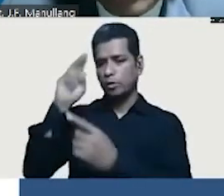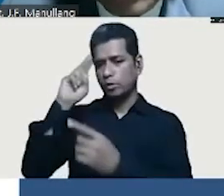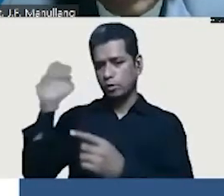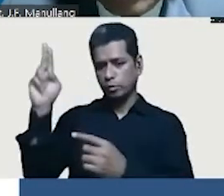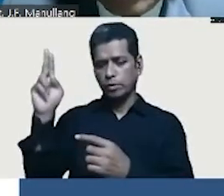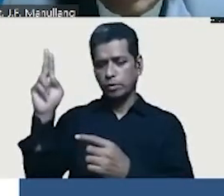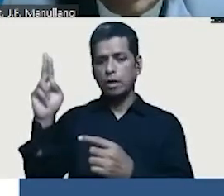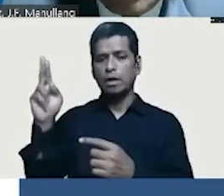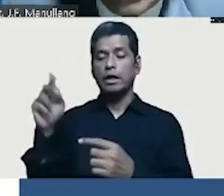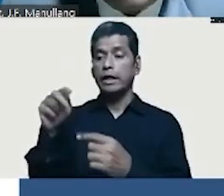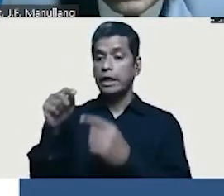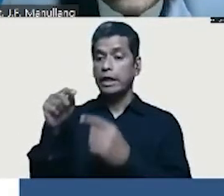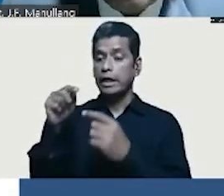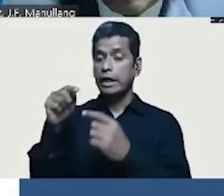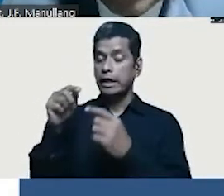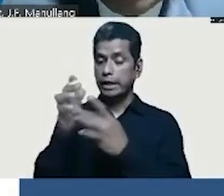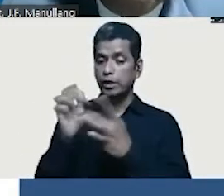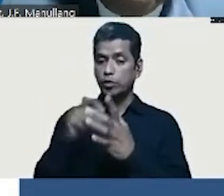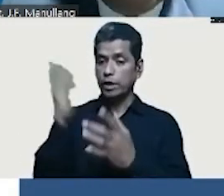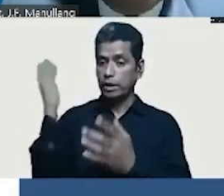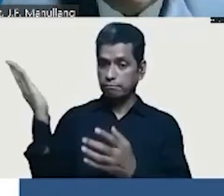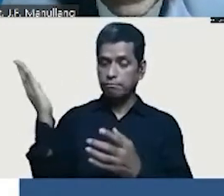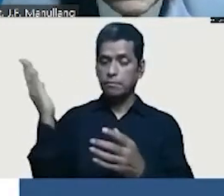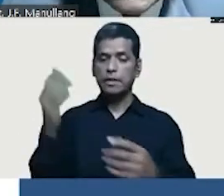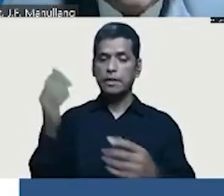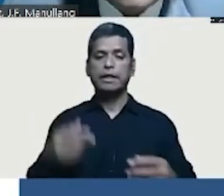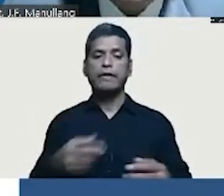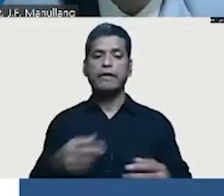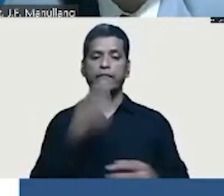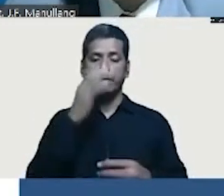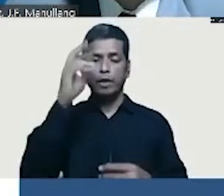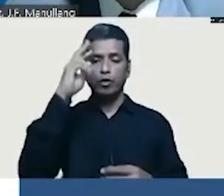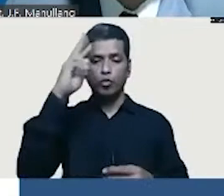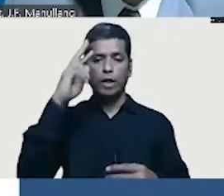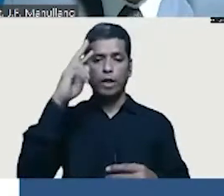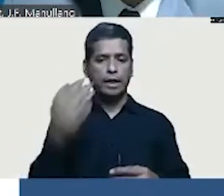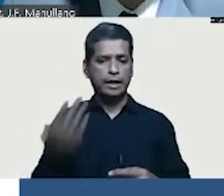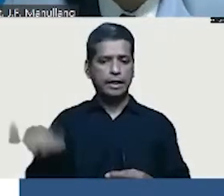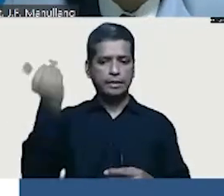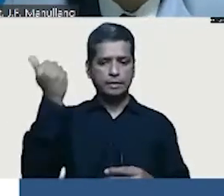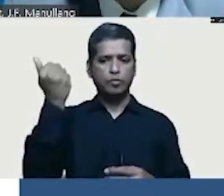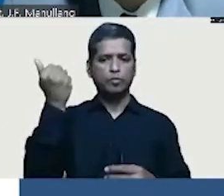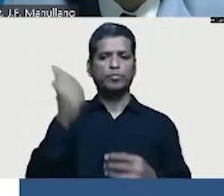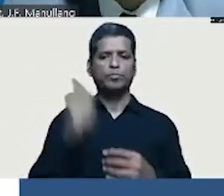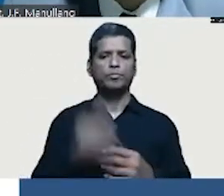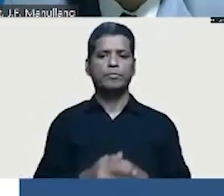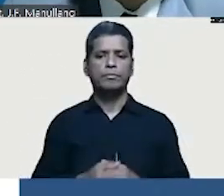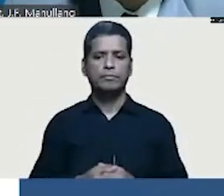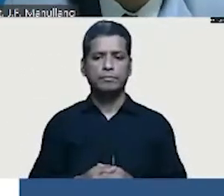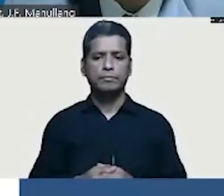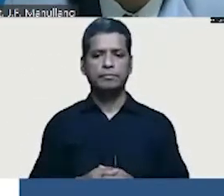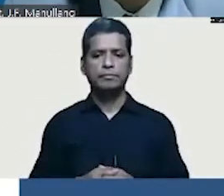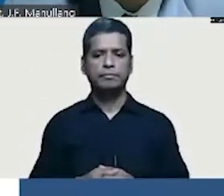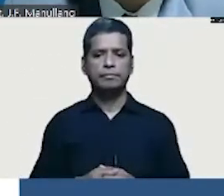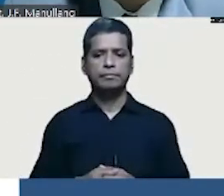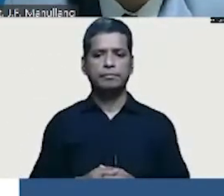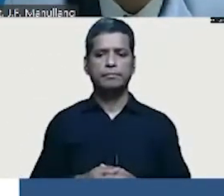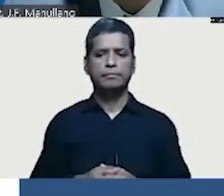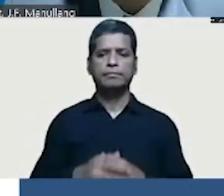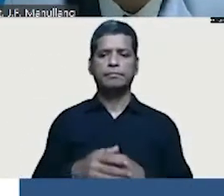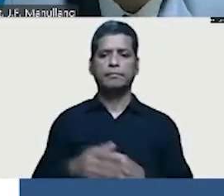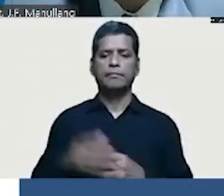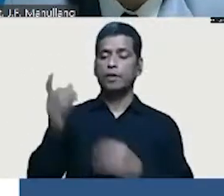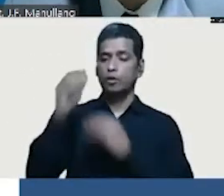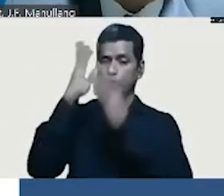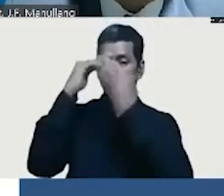hidup yang demikian mereka dapat tiba di rumah yaitu surga yang mulia dengan